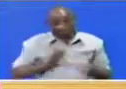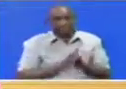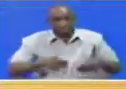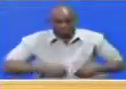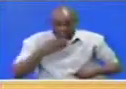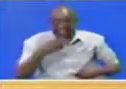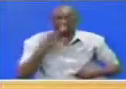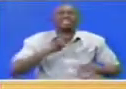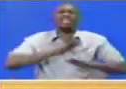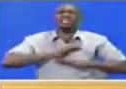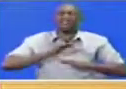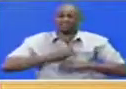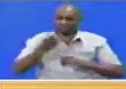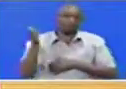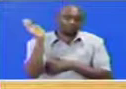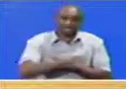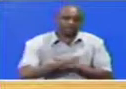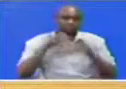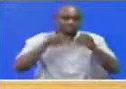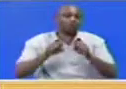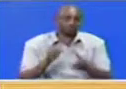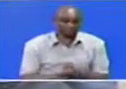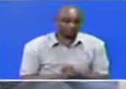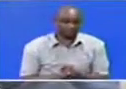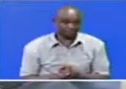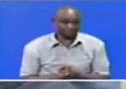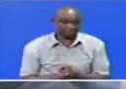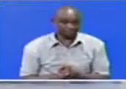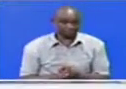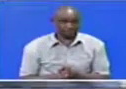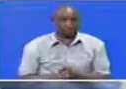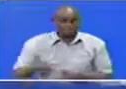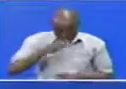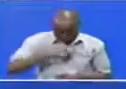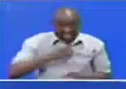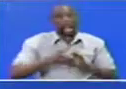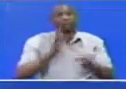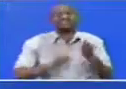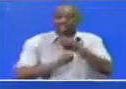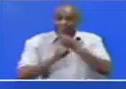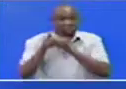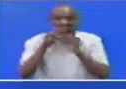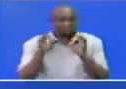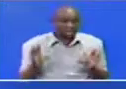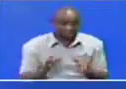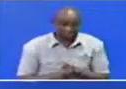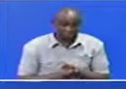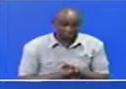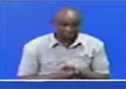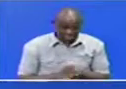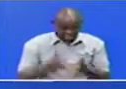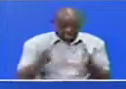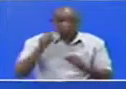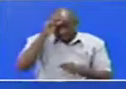kwake unatosha kumrejesha mamlakani. We have formally withdrawn our support to the